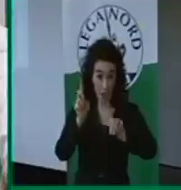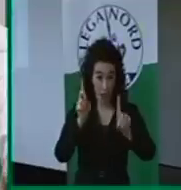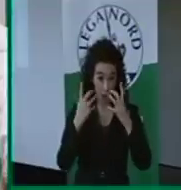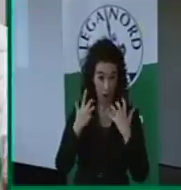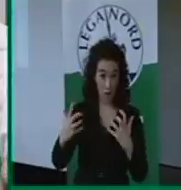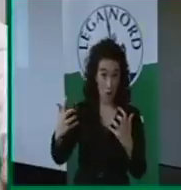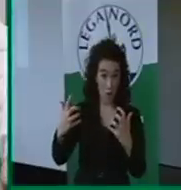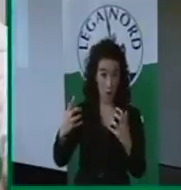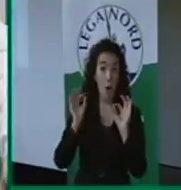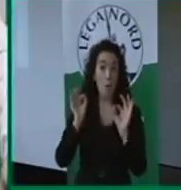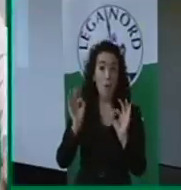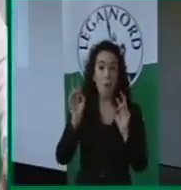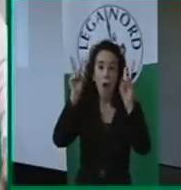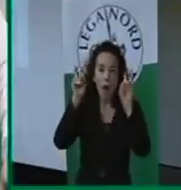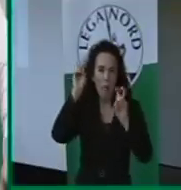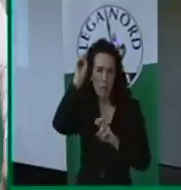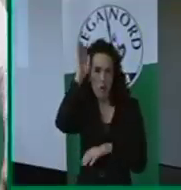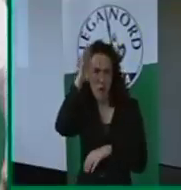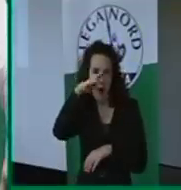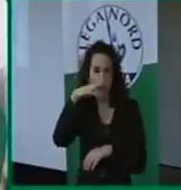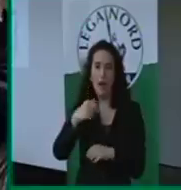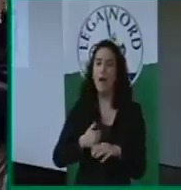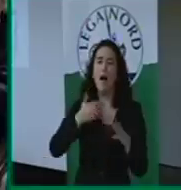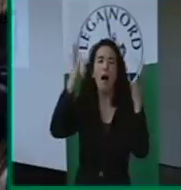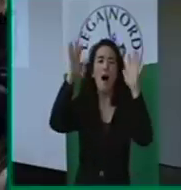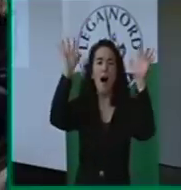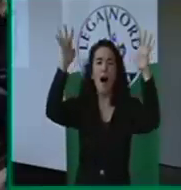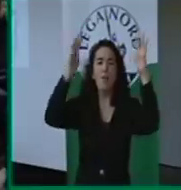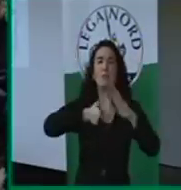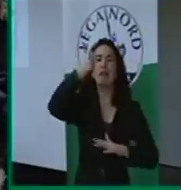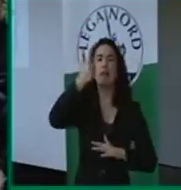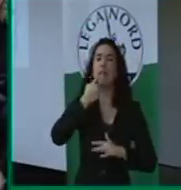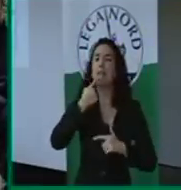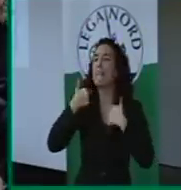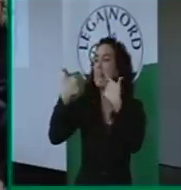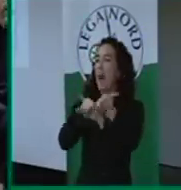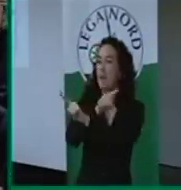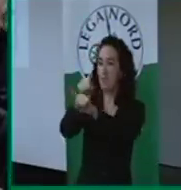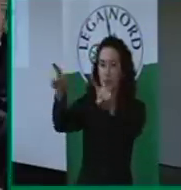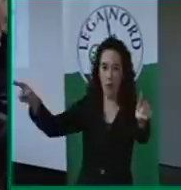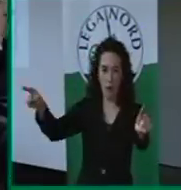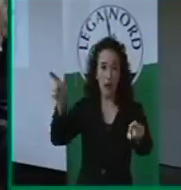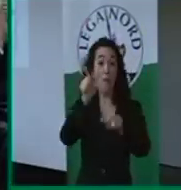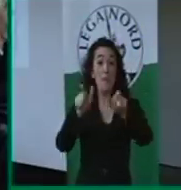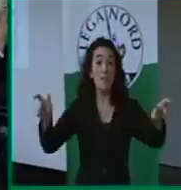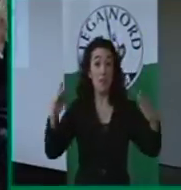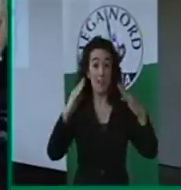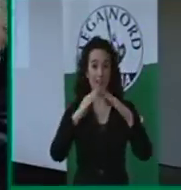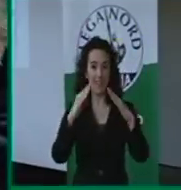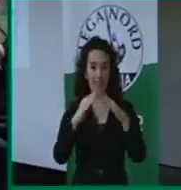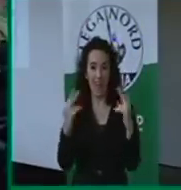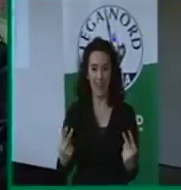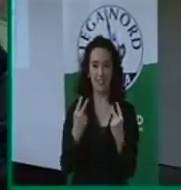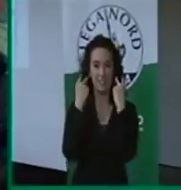cosa da folli quindi il primo applauso è per voi e per quelli che ci stanno sentendo da casa perché perché non siete